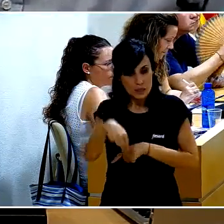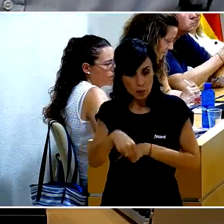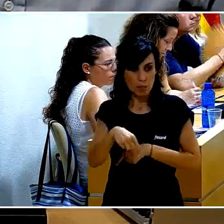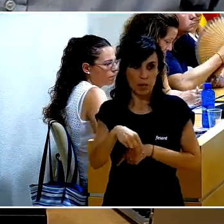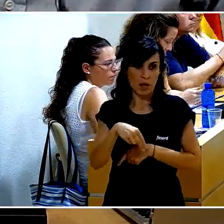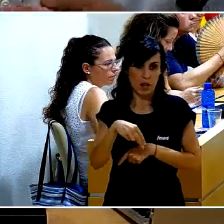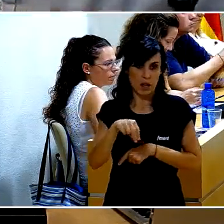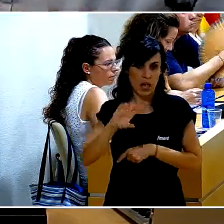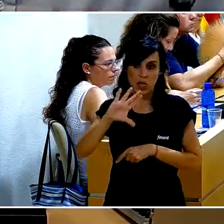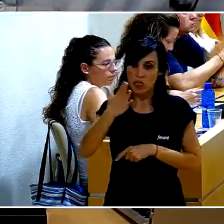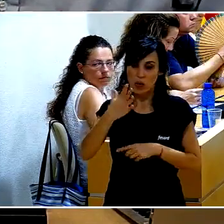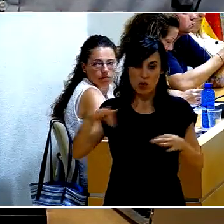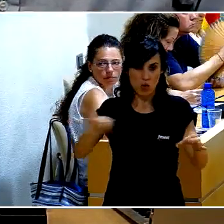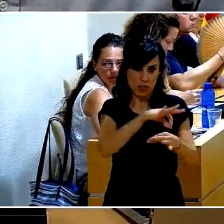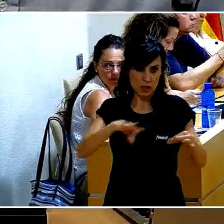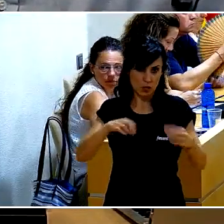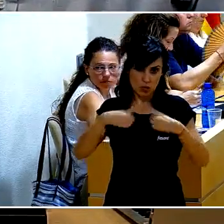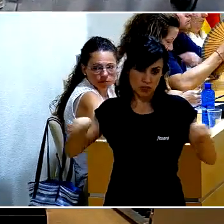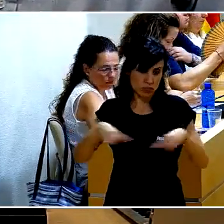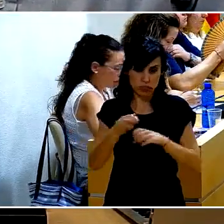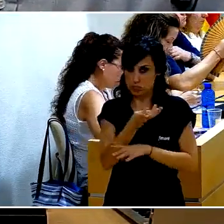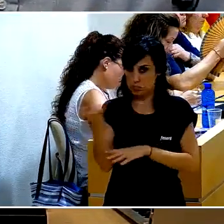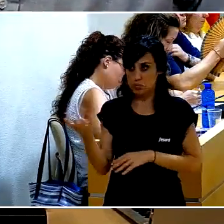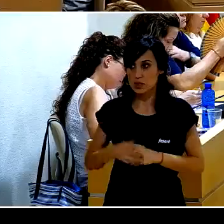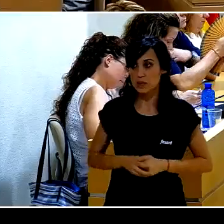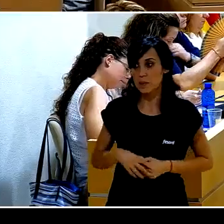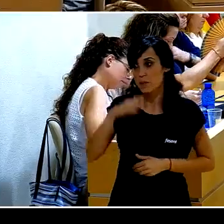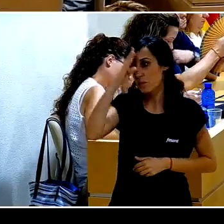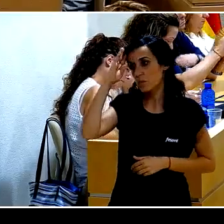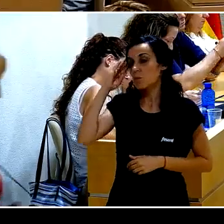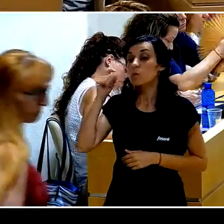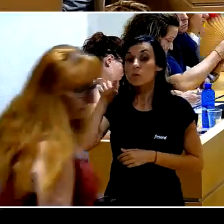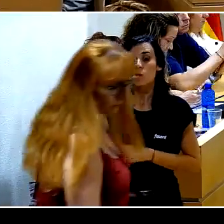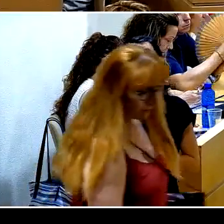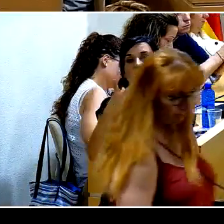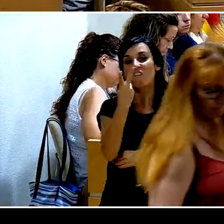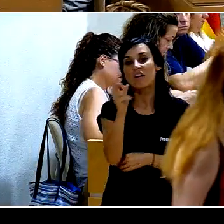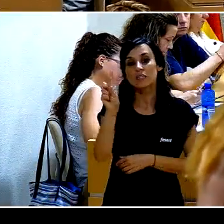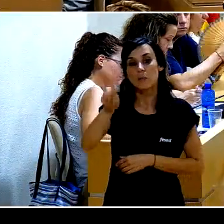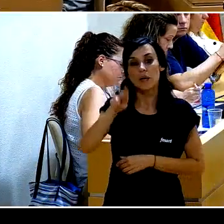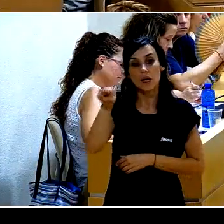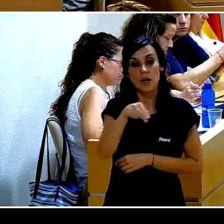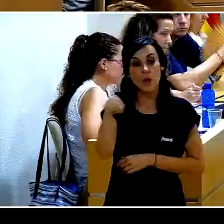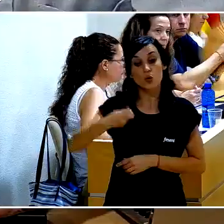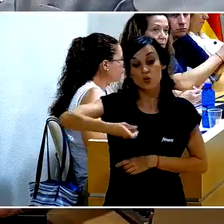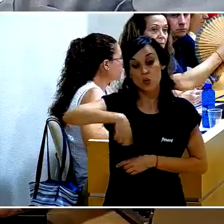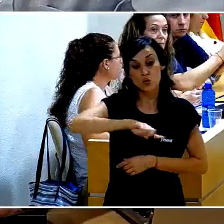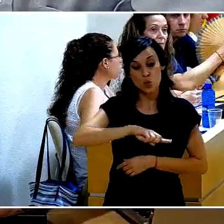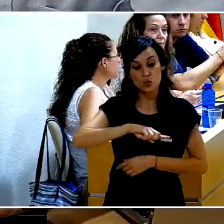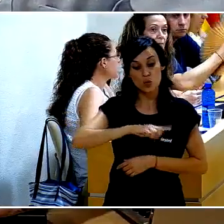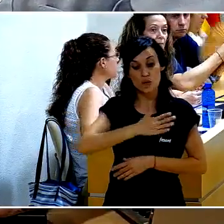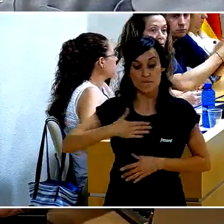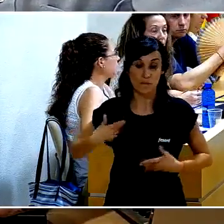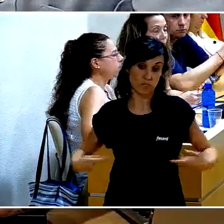com a mínim 5 concerts, etc. I això està al voltant de 20.000 euros i nosaltres el que